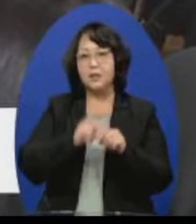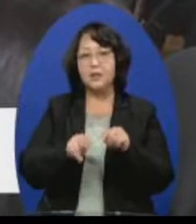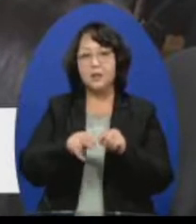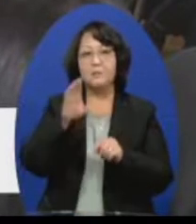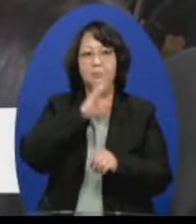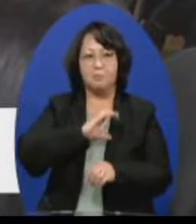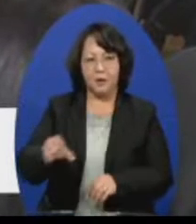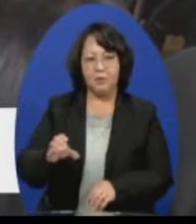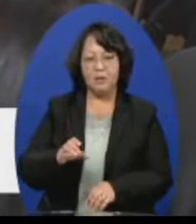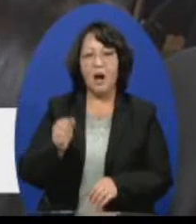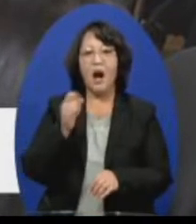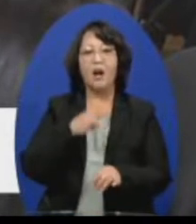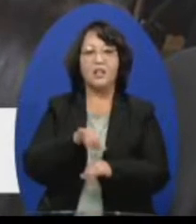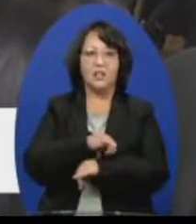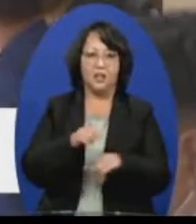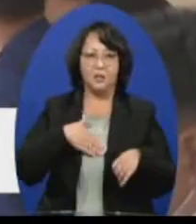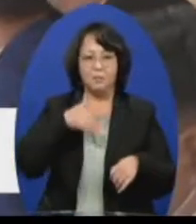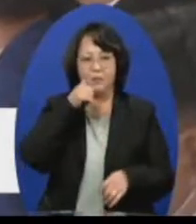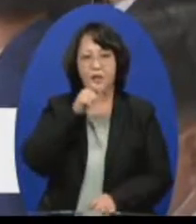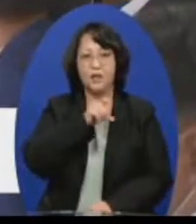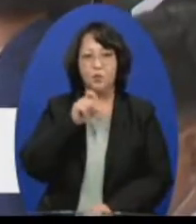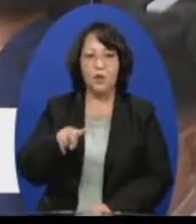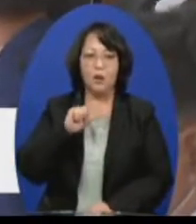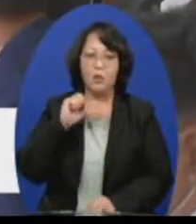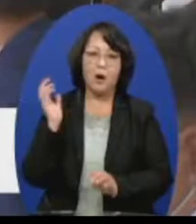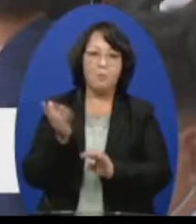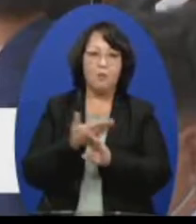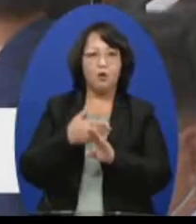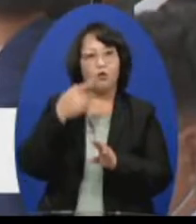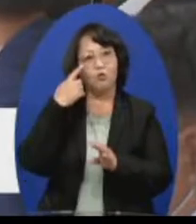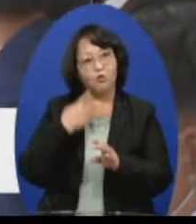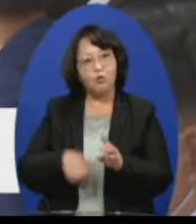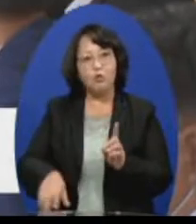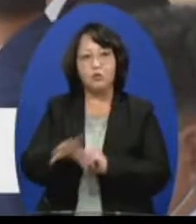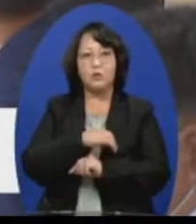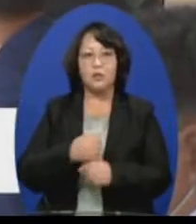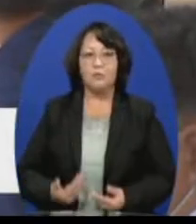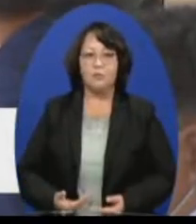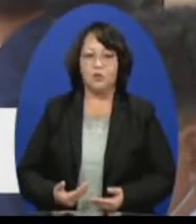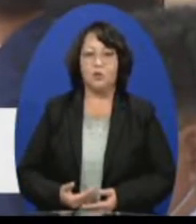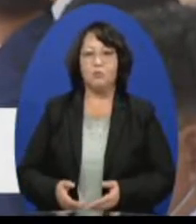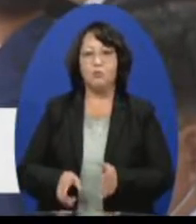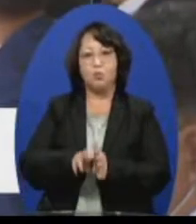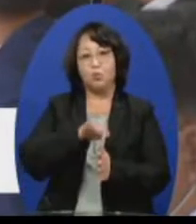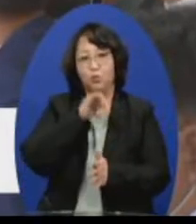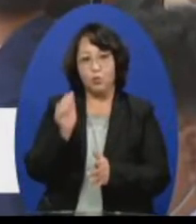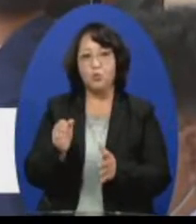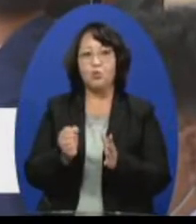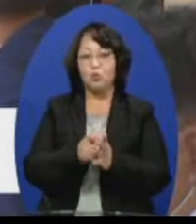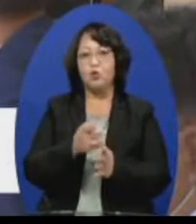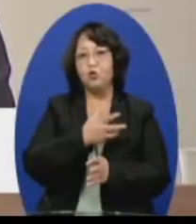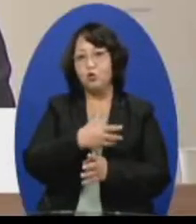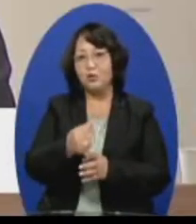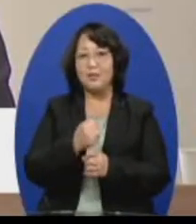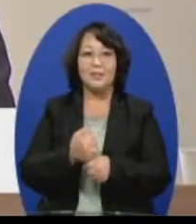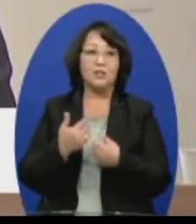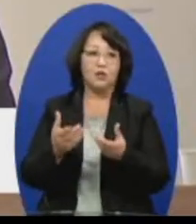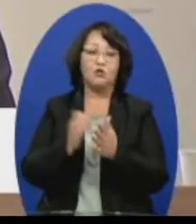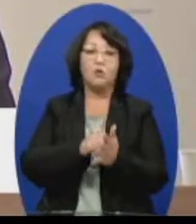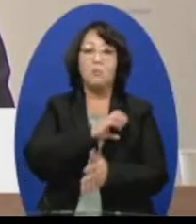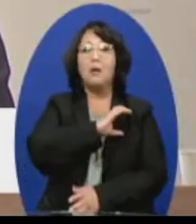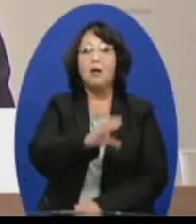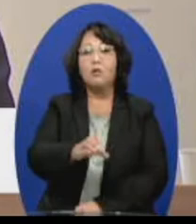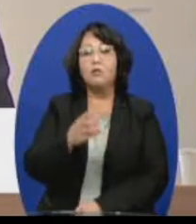Мэргэжлийн хяналтын байгууллага бол ард иргэдийн эрүүл аюулгүй орчинд амьдрах нөхцөлийг бөрдүүлэхэд чухал үүрэг оролцоотой байдаг. Өнгөрсөн